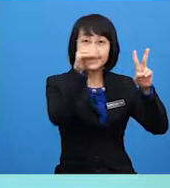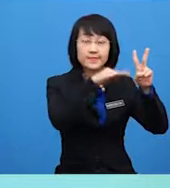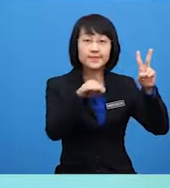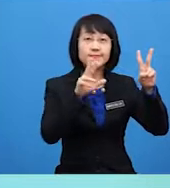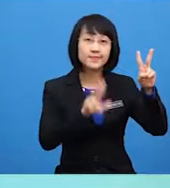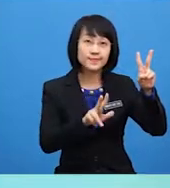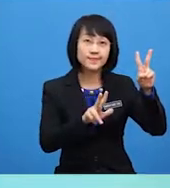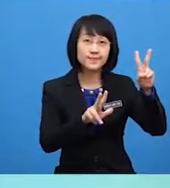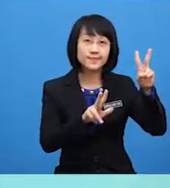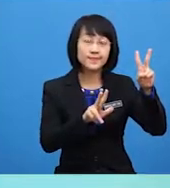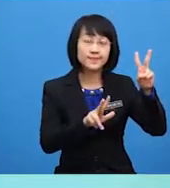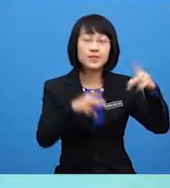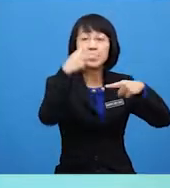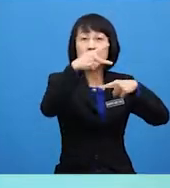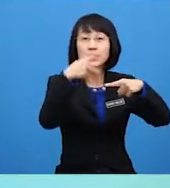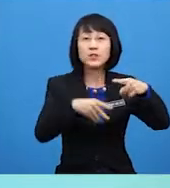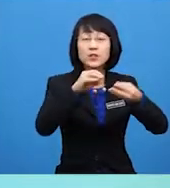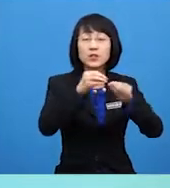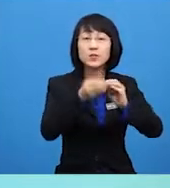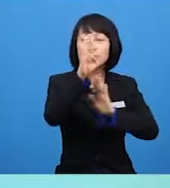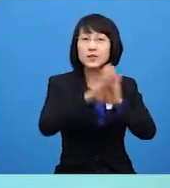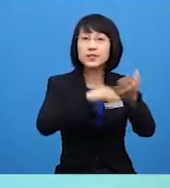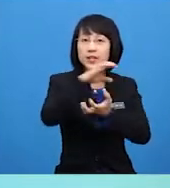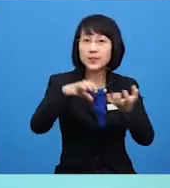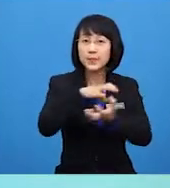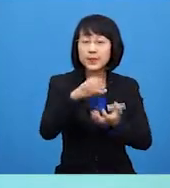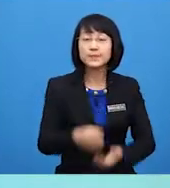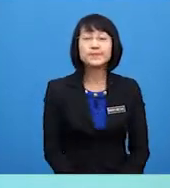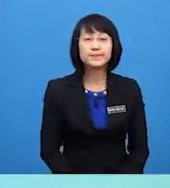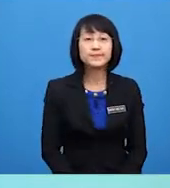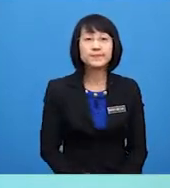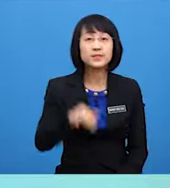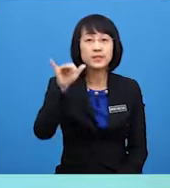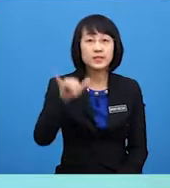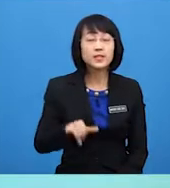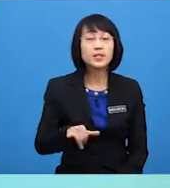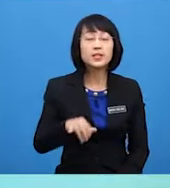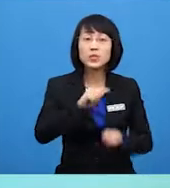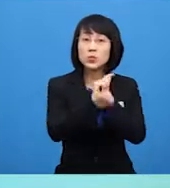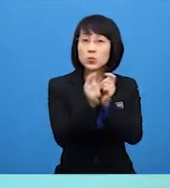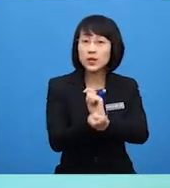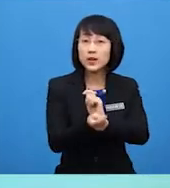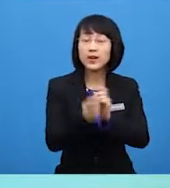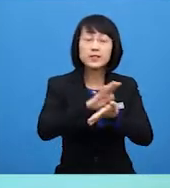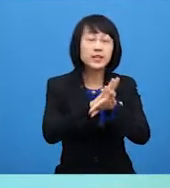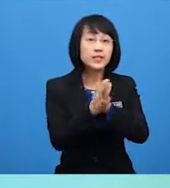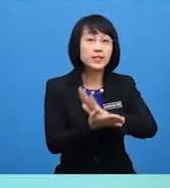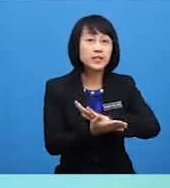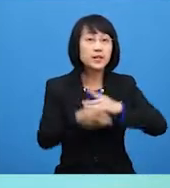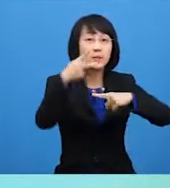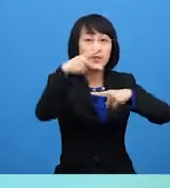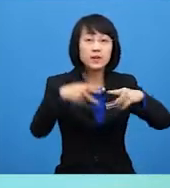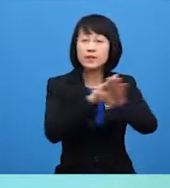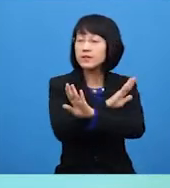2/1/3 adalah pecahan nombor bercampur yang perlu ditukarkan menjadi pecahan